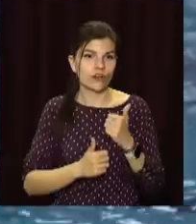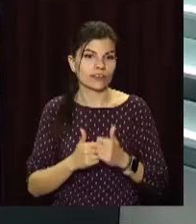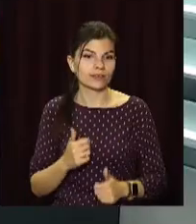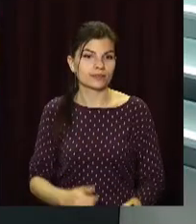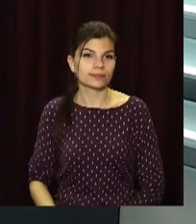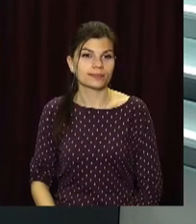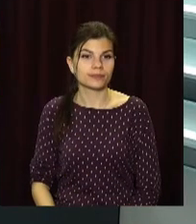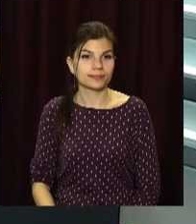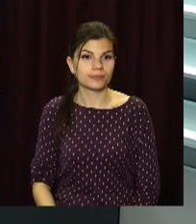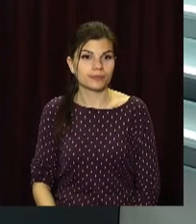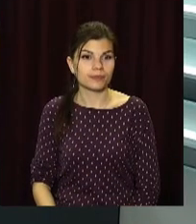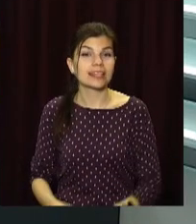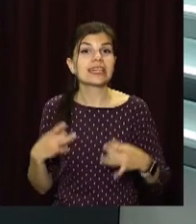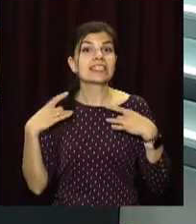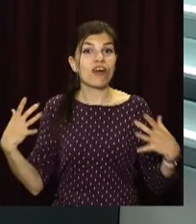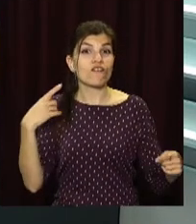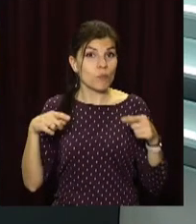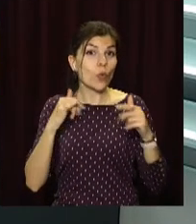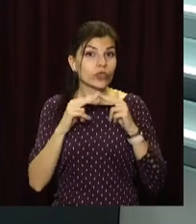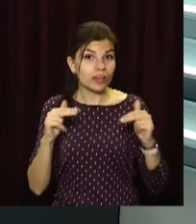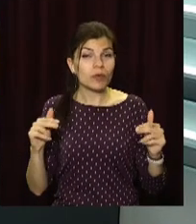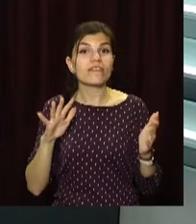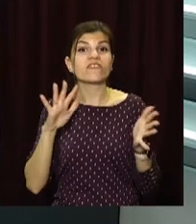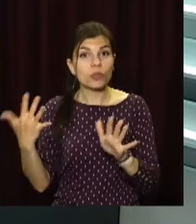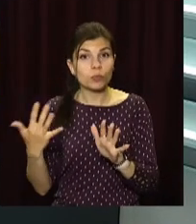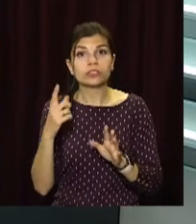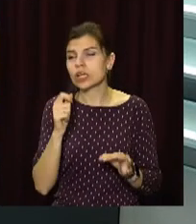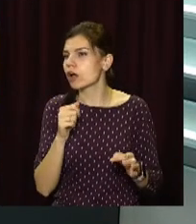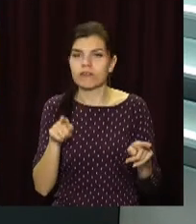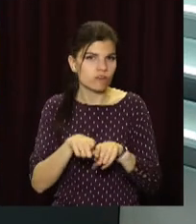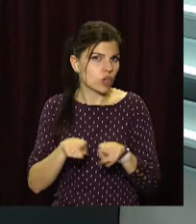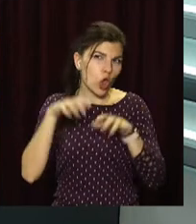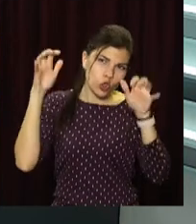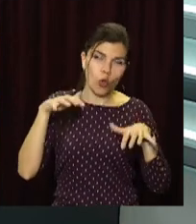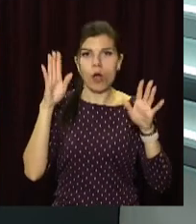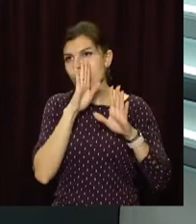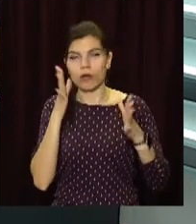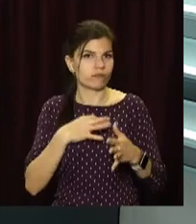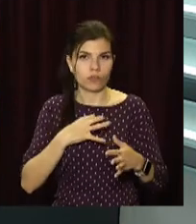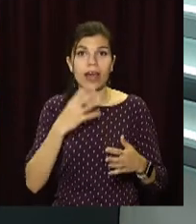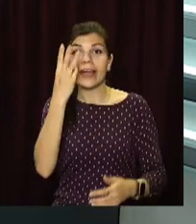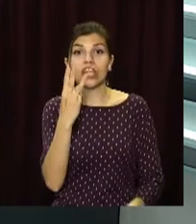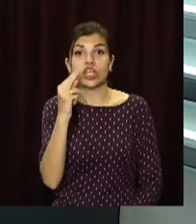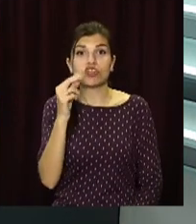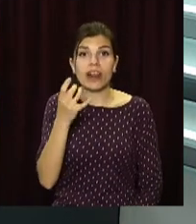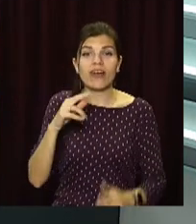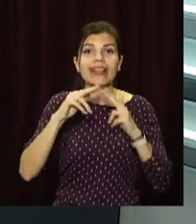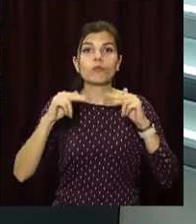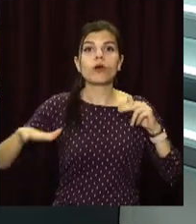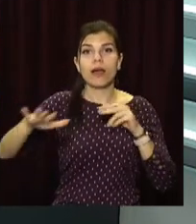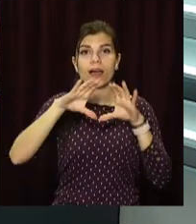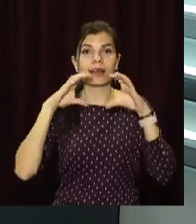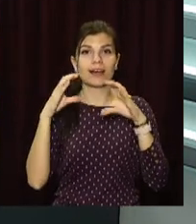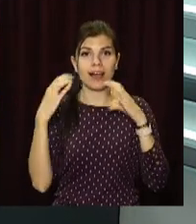«Відкритий». Свято футболу у Дніпрі відбудеться за будь-якої погоди. 3 червня на Дніпро-арені пройде